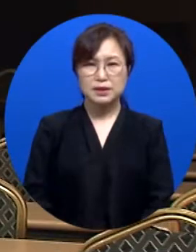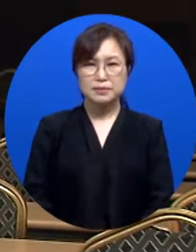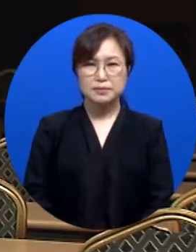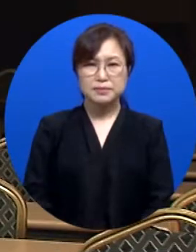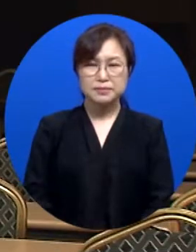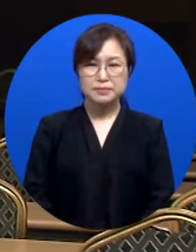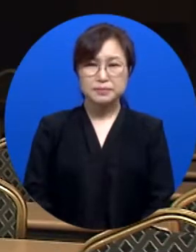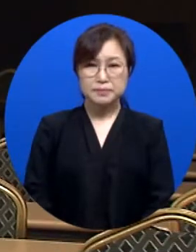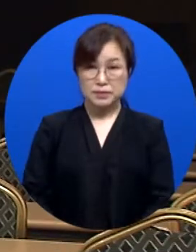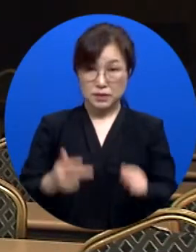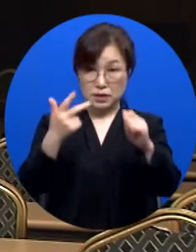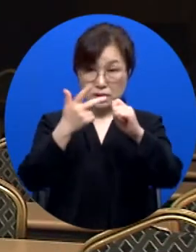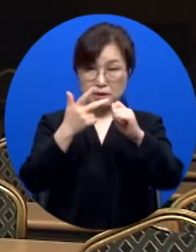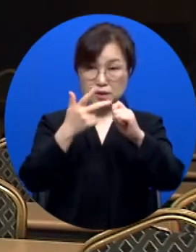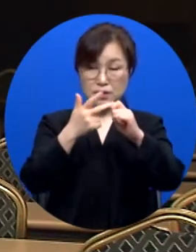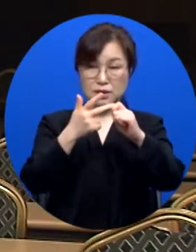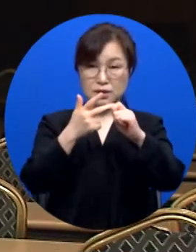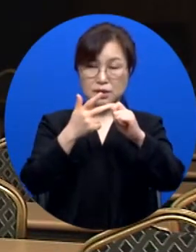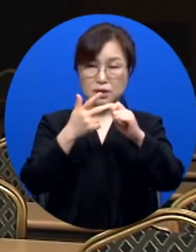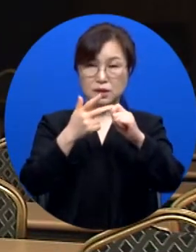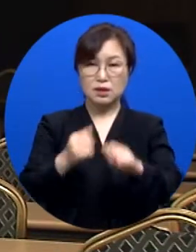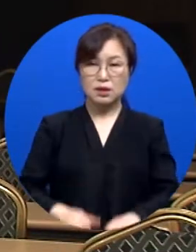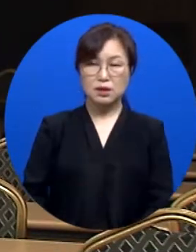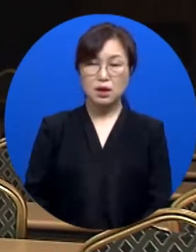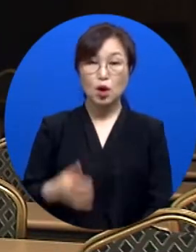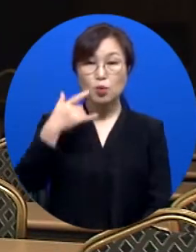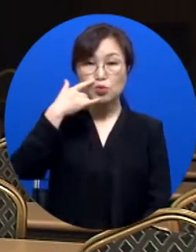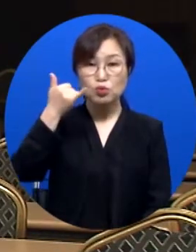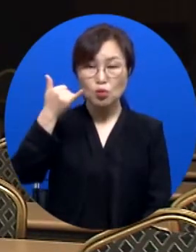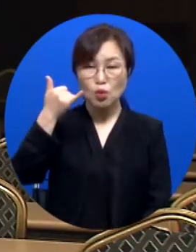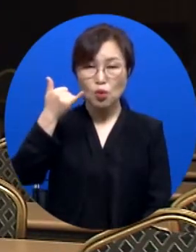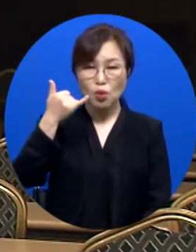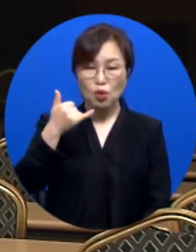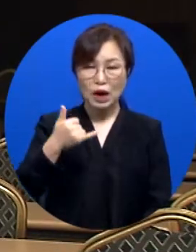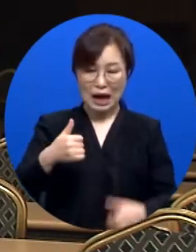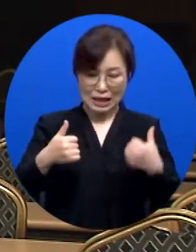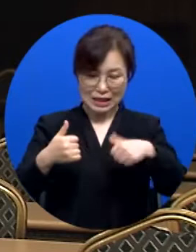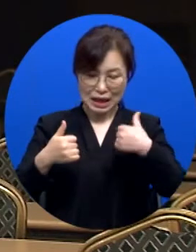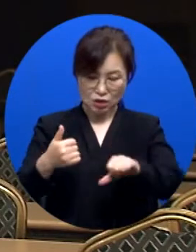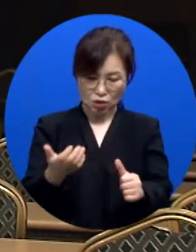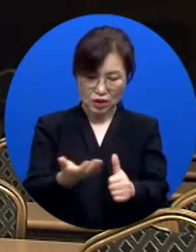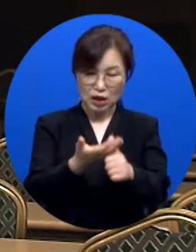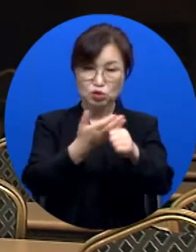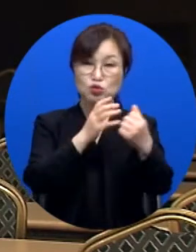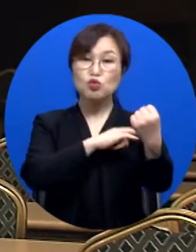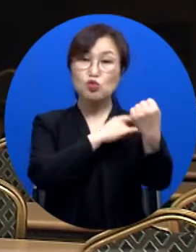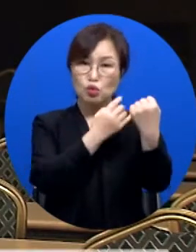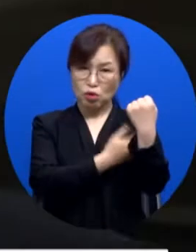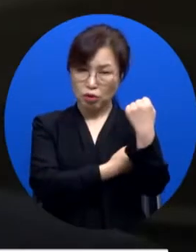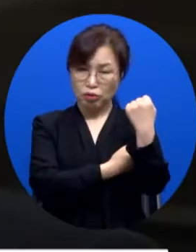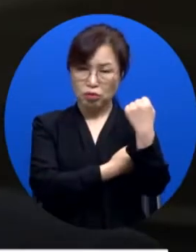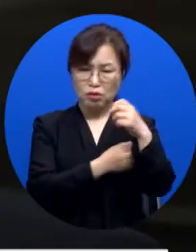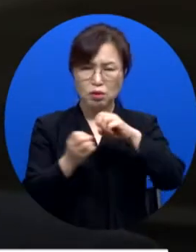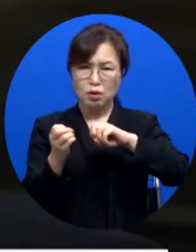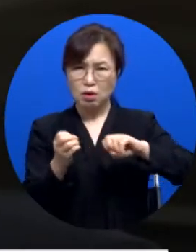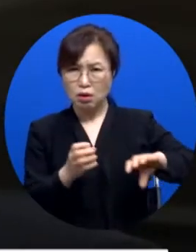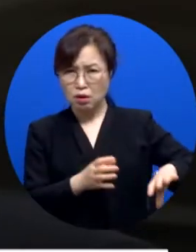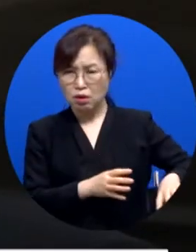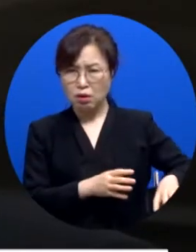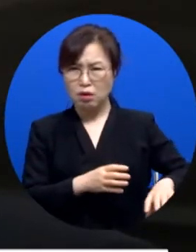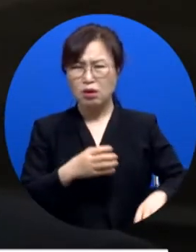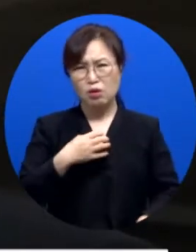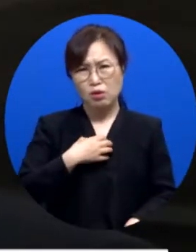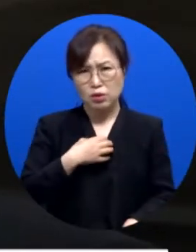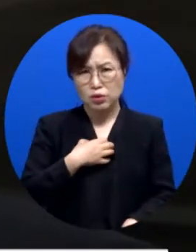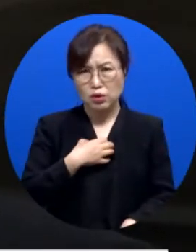있는 겁니다 일곱번째 부모의 자녀 양육권을 상실할 수도 있습니다 이상한